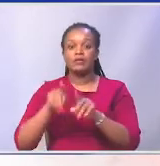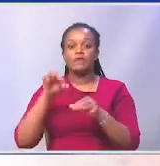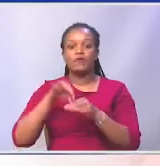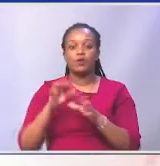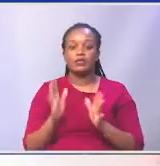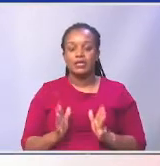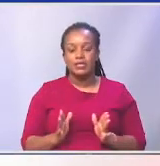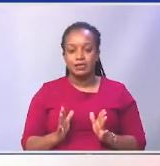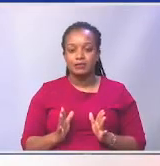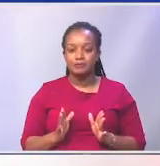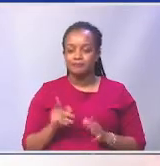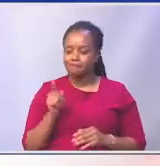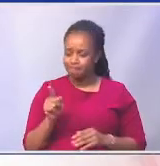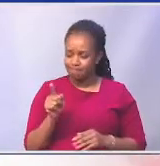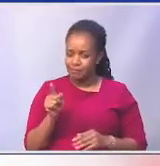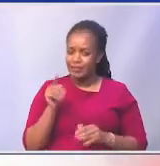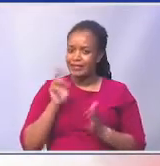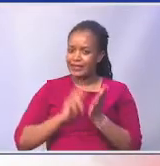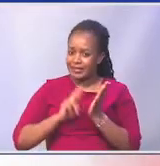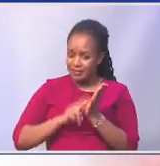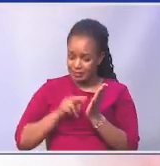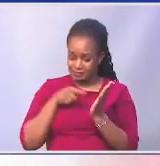is the only way